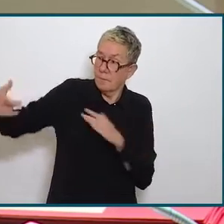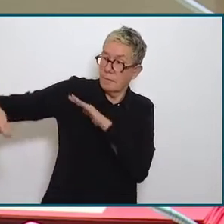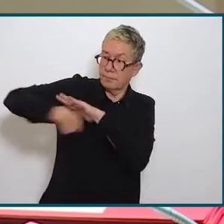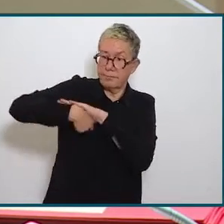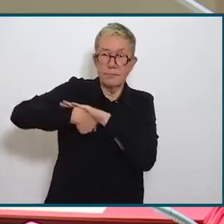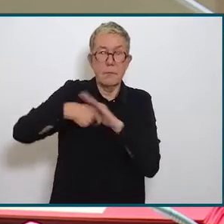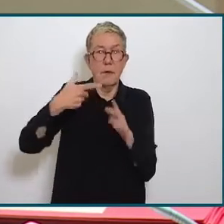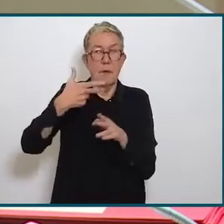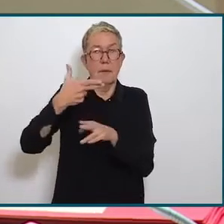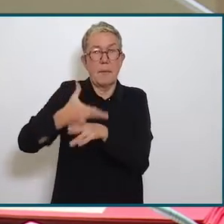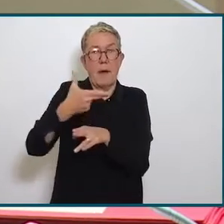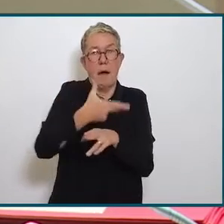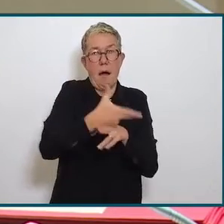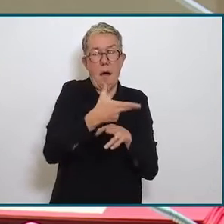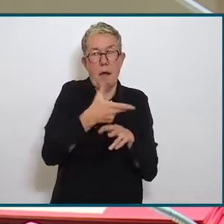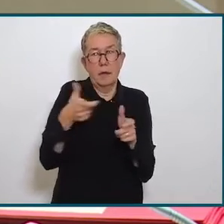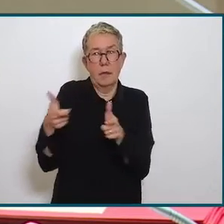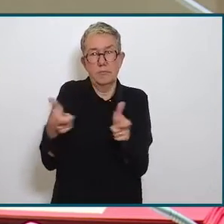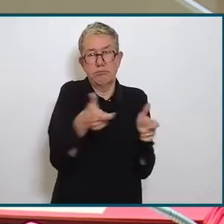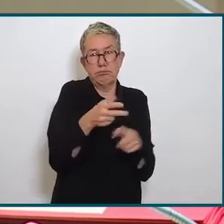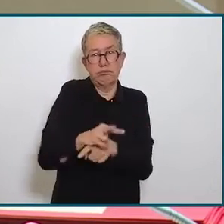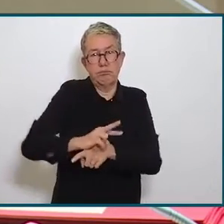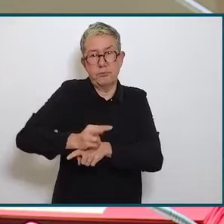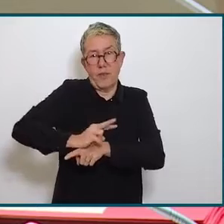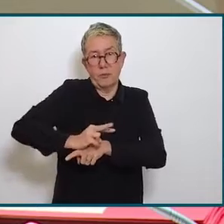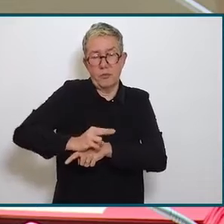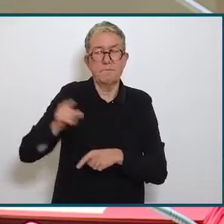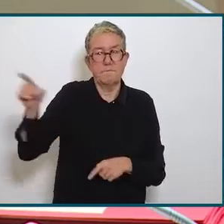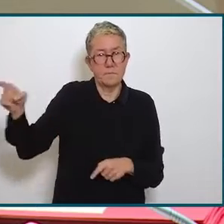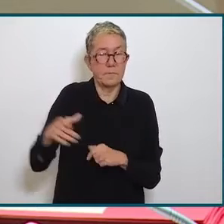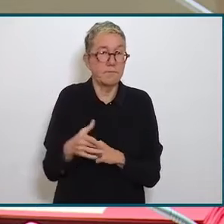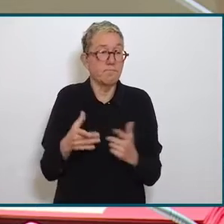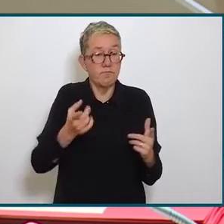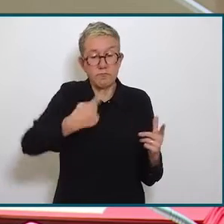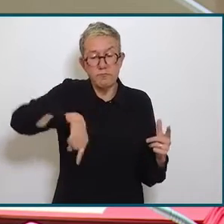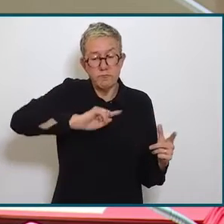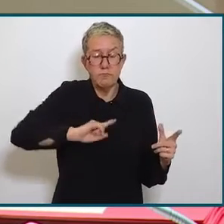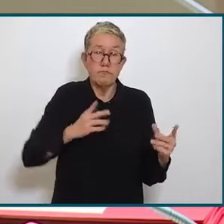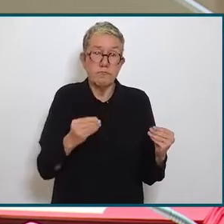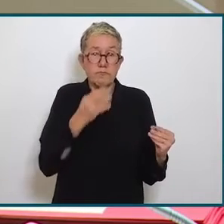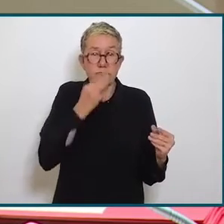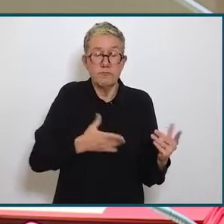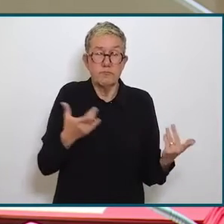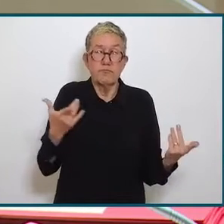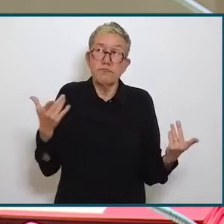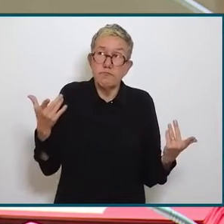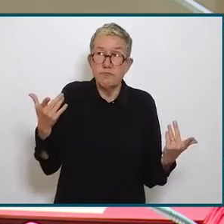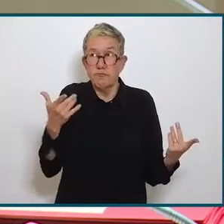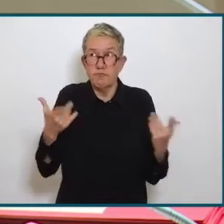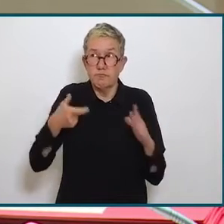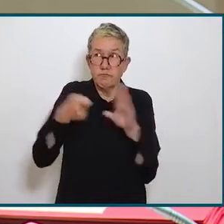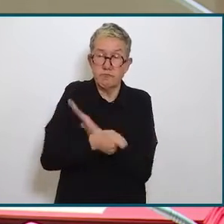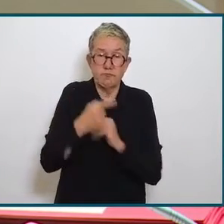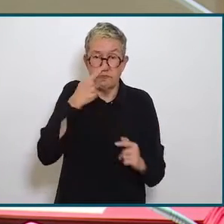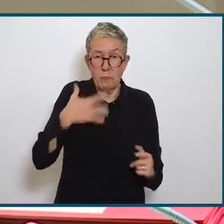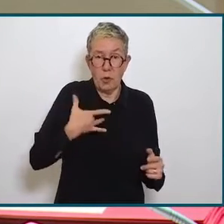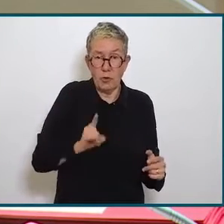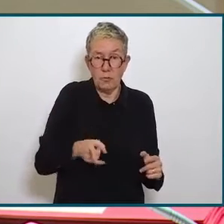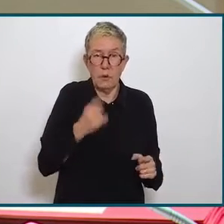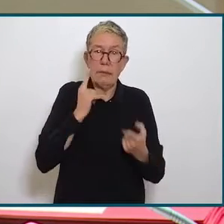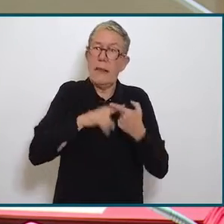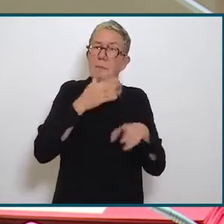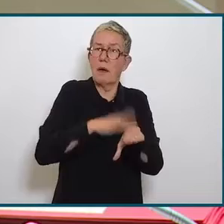de caméras de vidéosurveillance sur l'espace public. Beaucoup d'entre nous considérons que cet investissement est sans intérêt en matière de